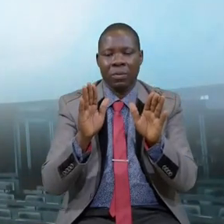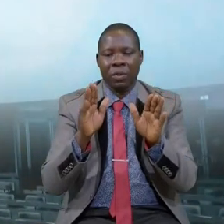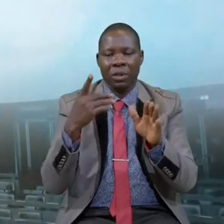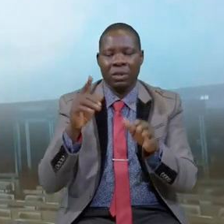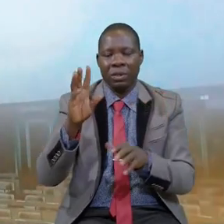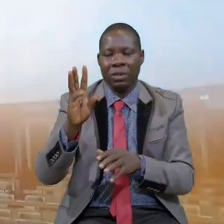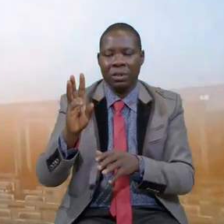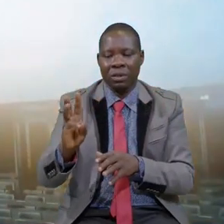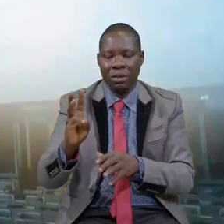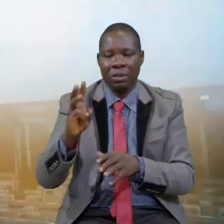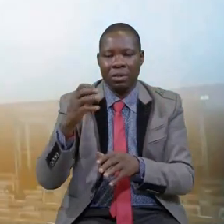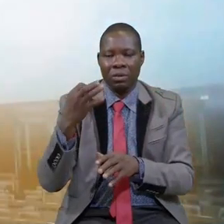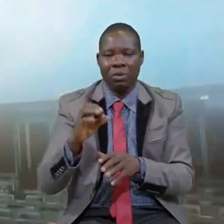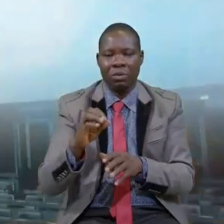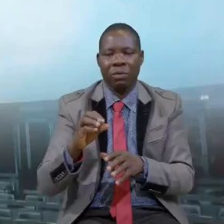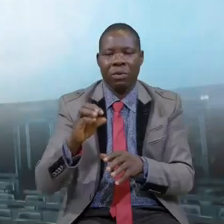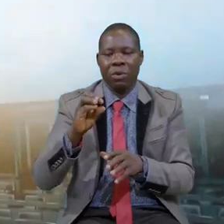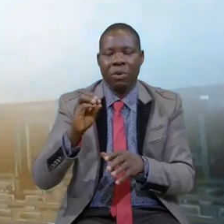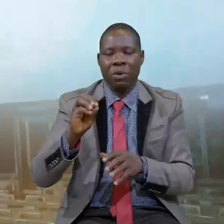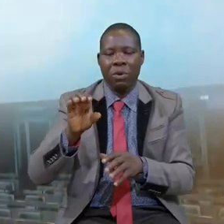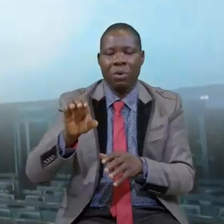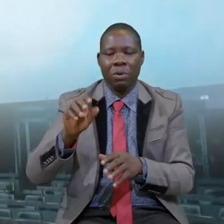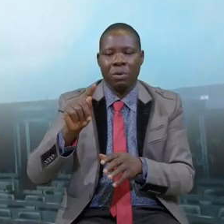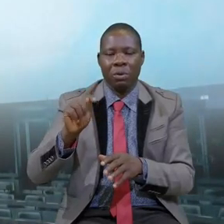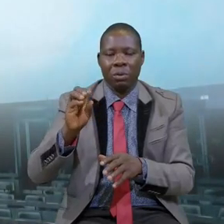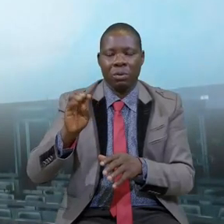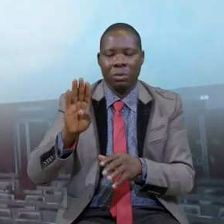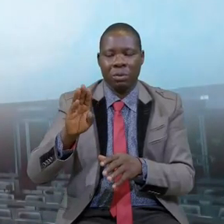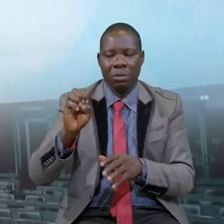le 6 octobre 2024.